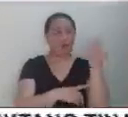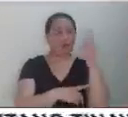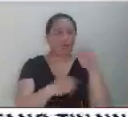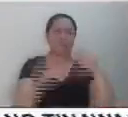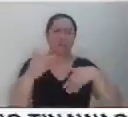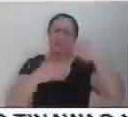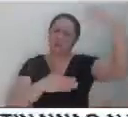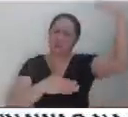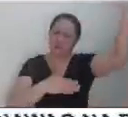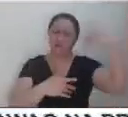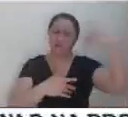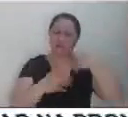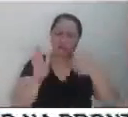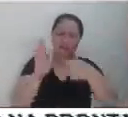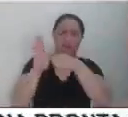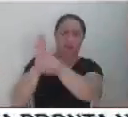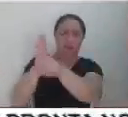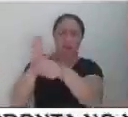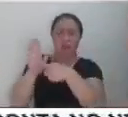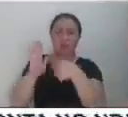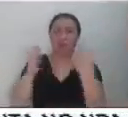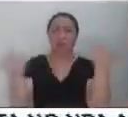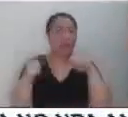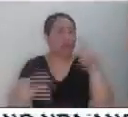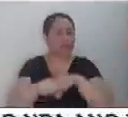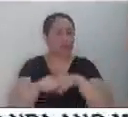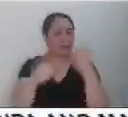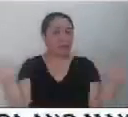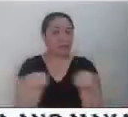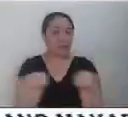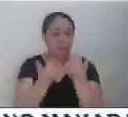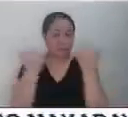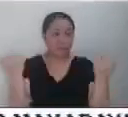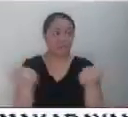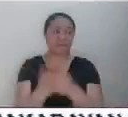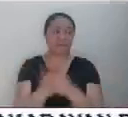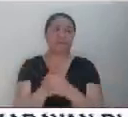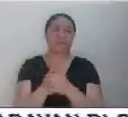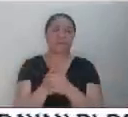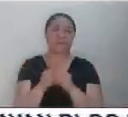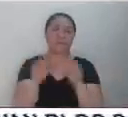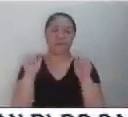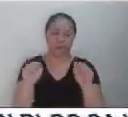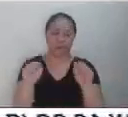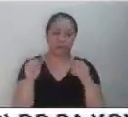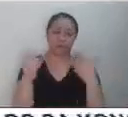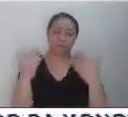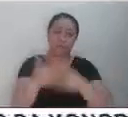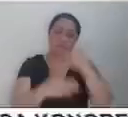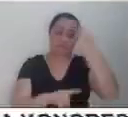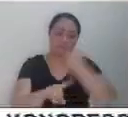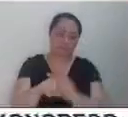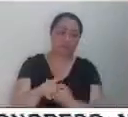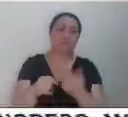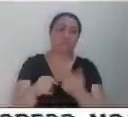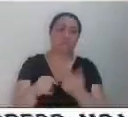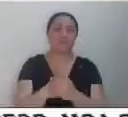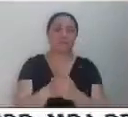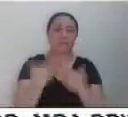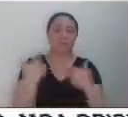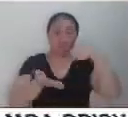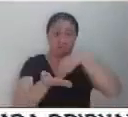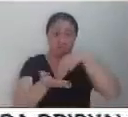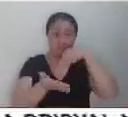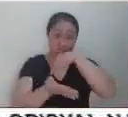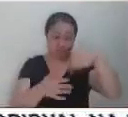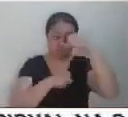E talaga pong commuter po sila, daily need it na ako. So, pagbigyan na lang po natin sila yung mga nagmamandali na po ngayon.